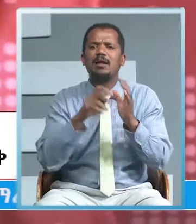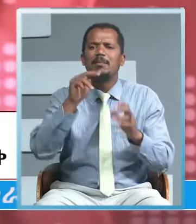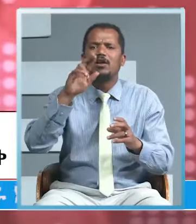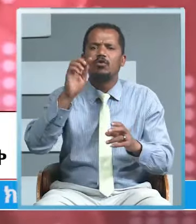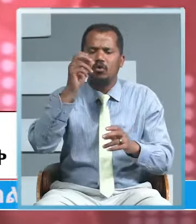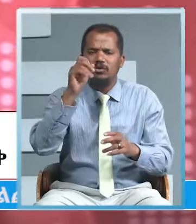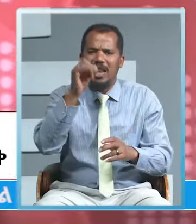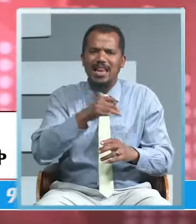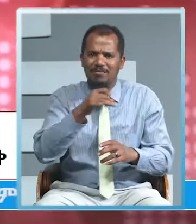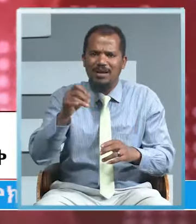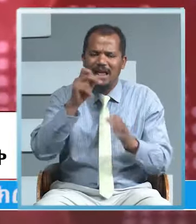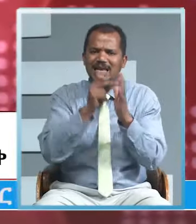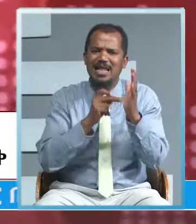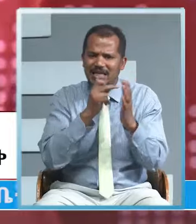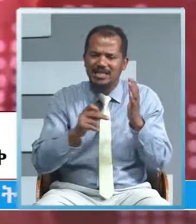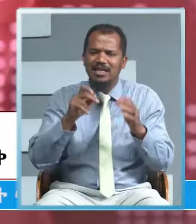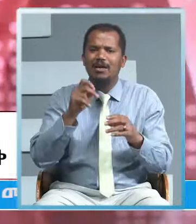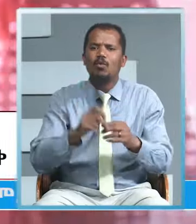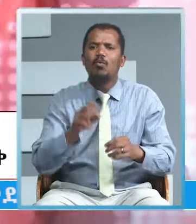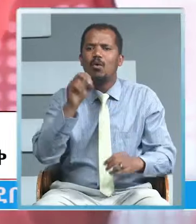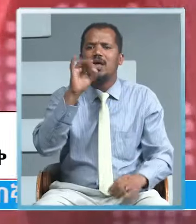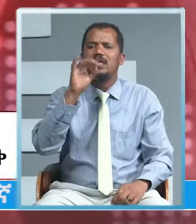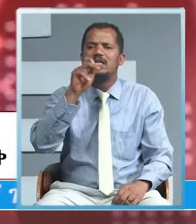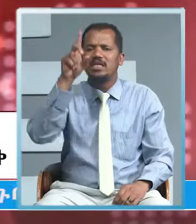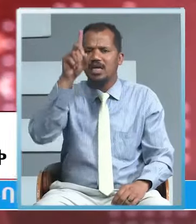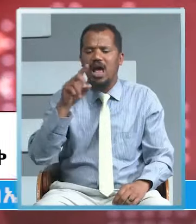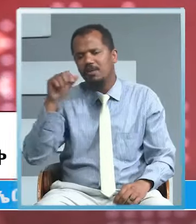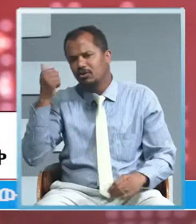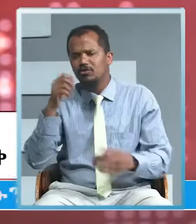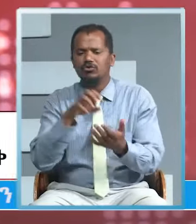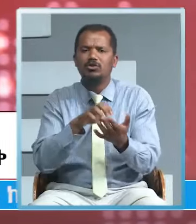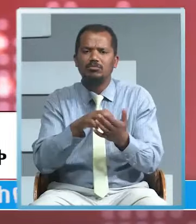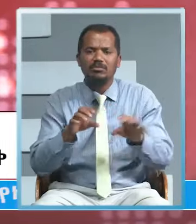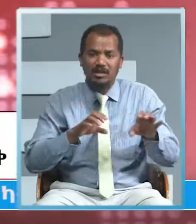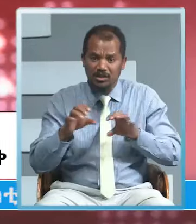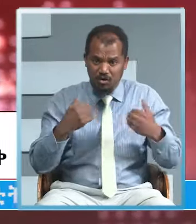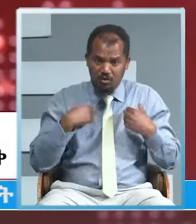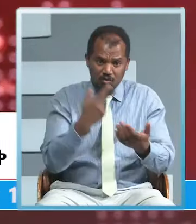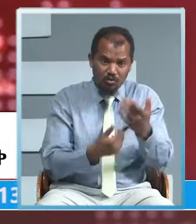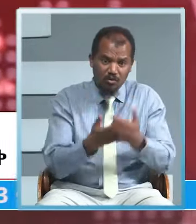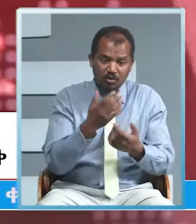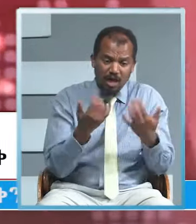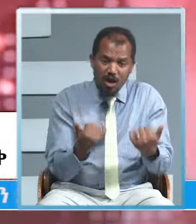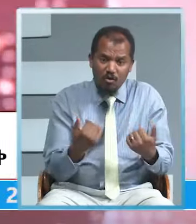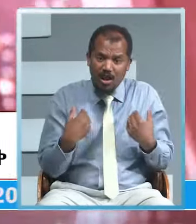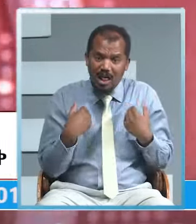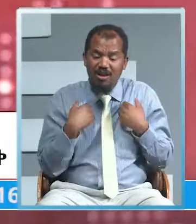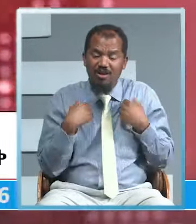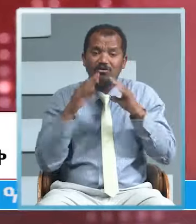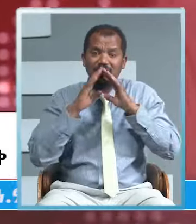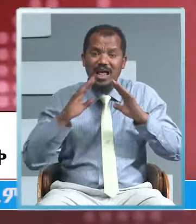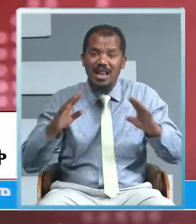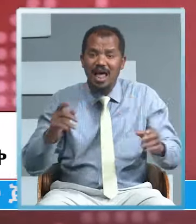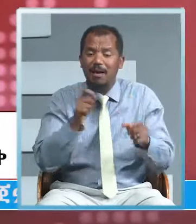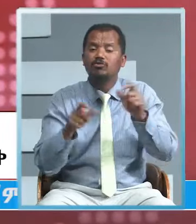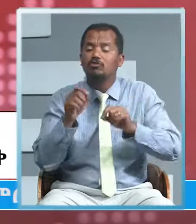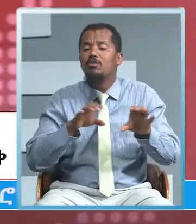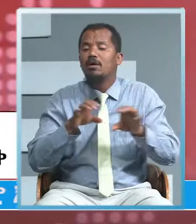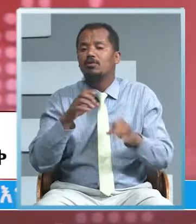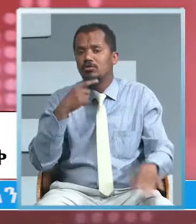በላሊበላ፣ በደሴ፣ በደብረ ብርሃን፣ በወልዲያና በሌሎች ከተሞች የተካሄዱ ውይይቶች አሁን ለተገኘው ሰላም ከፍተኛ አስተዋጽኦ